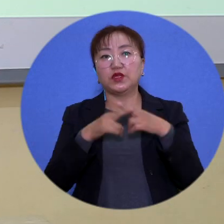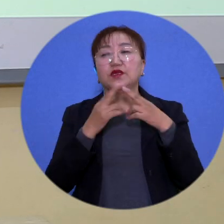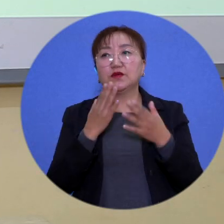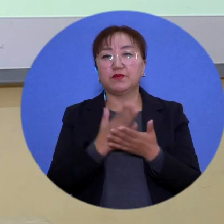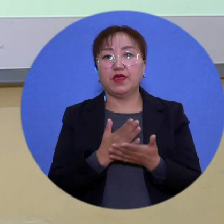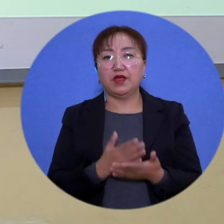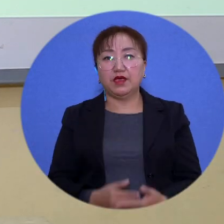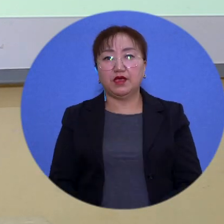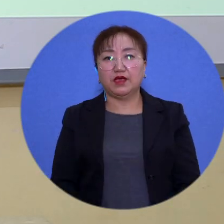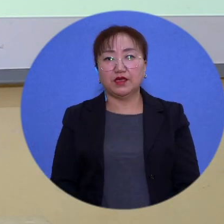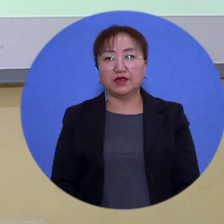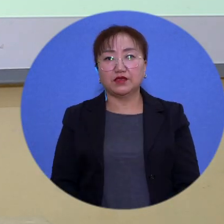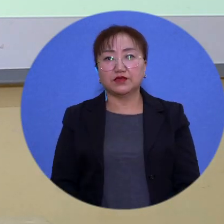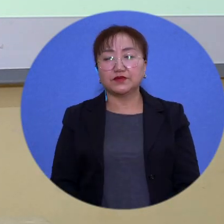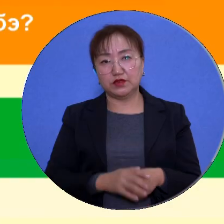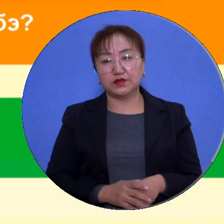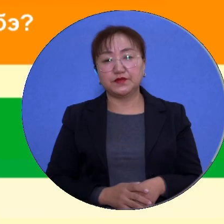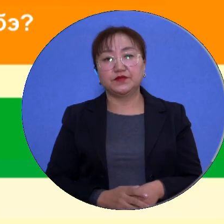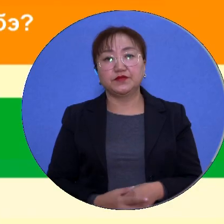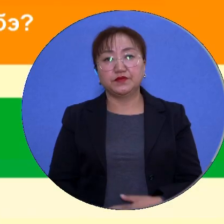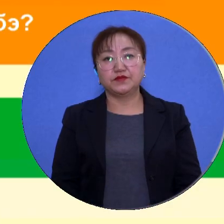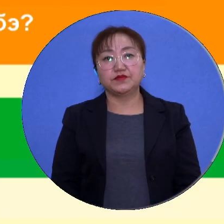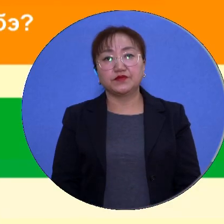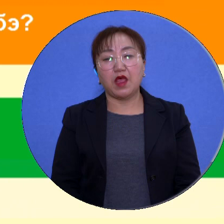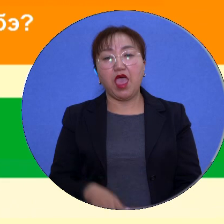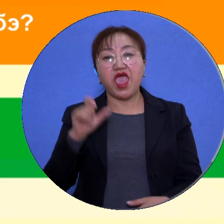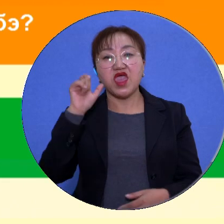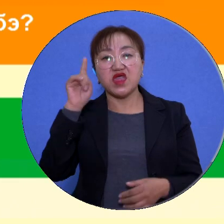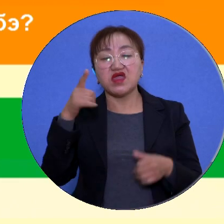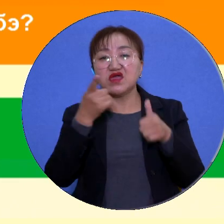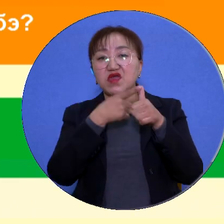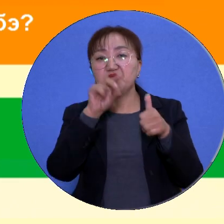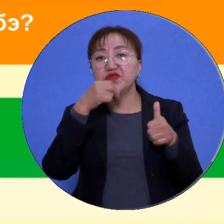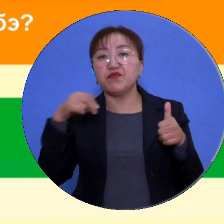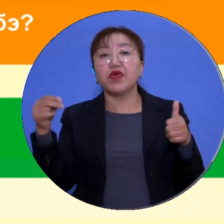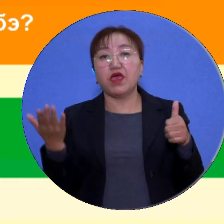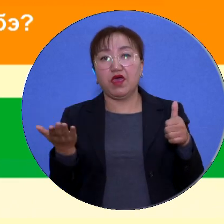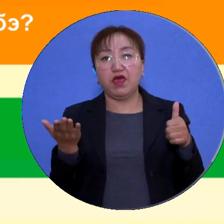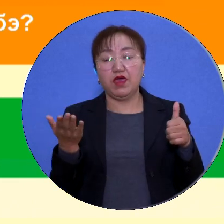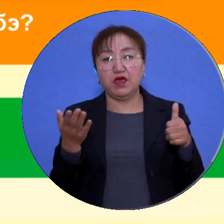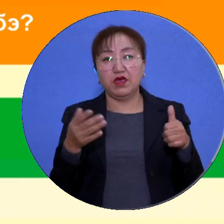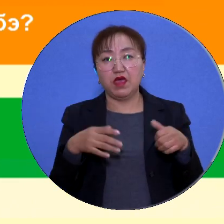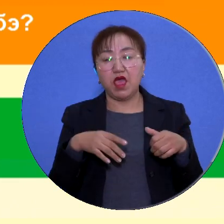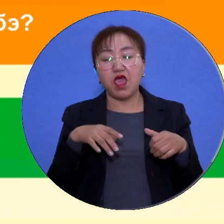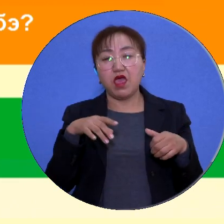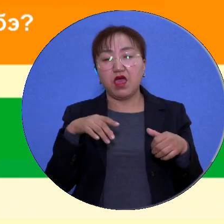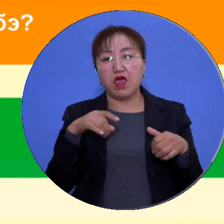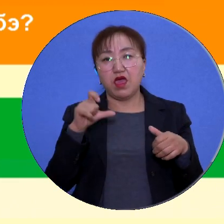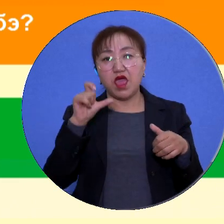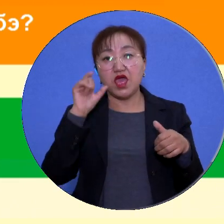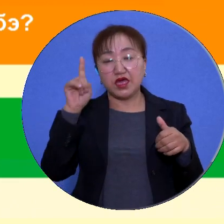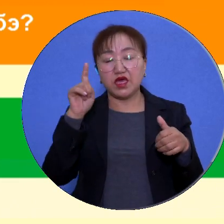དྱའིག དེ བའི ཕྱེའི ནེནས ཀྱིག ཨཁ གུང , ཕུ གུྱེའི